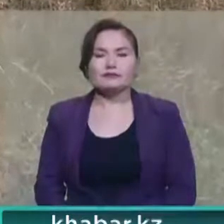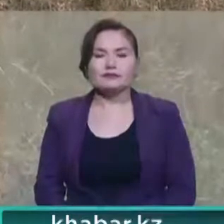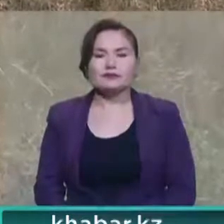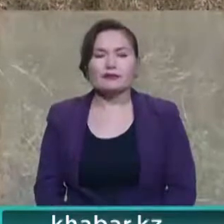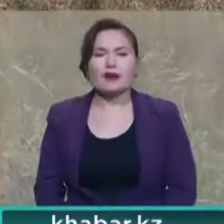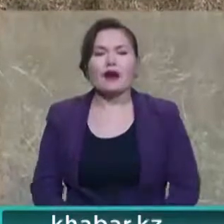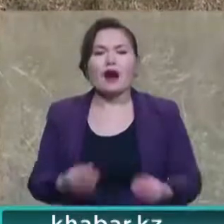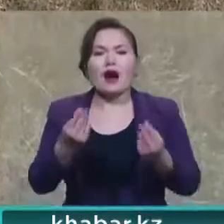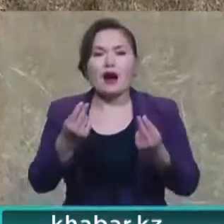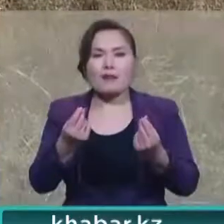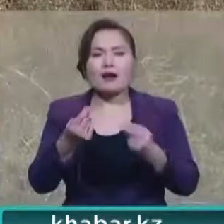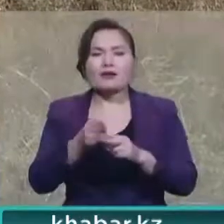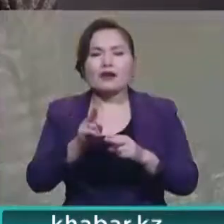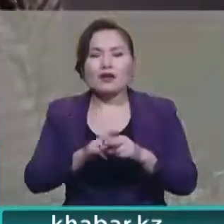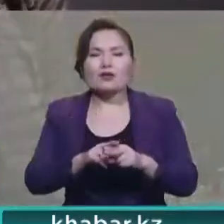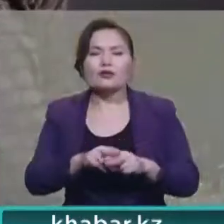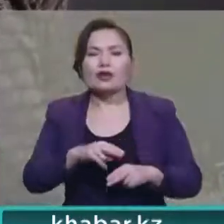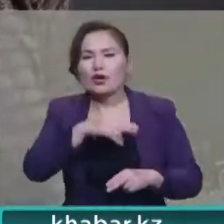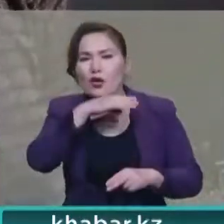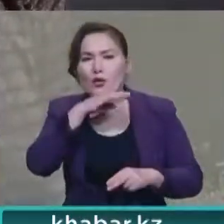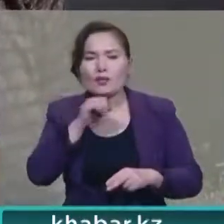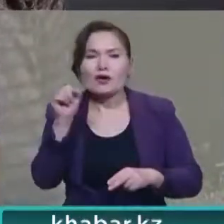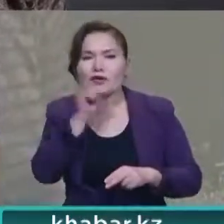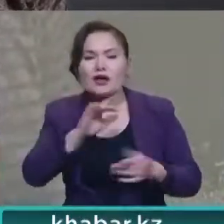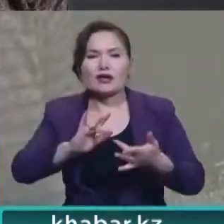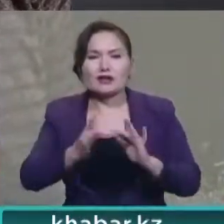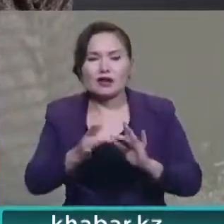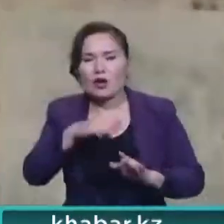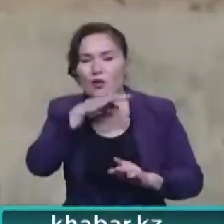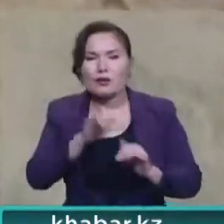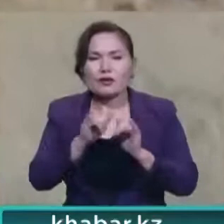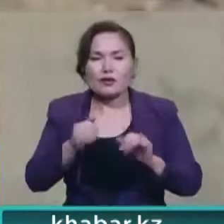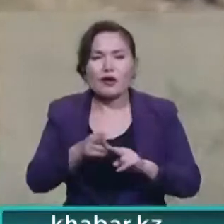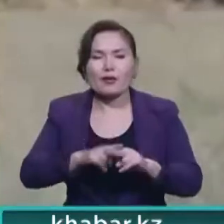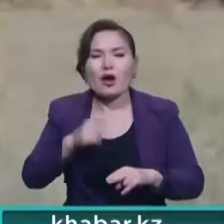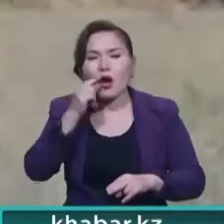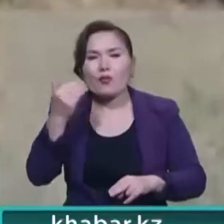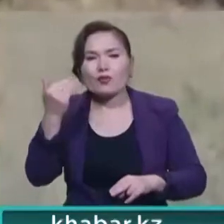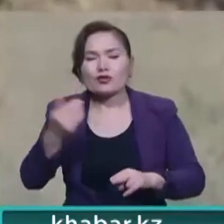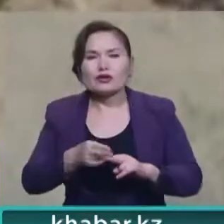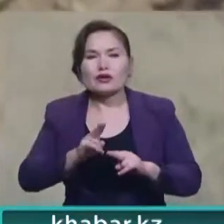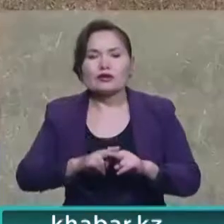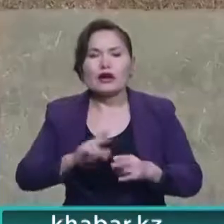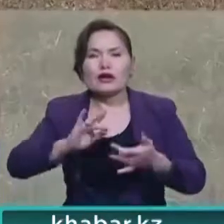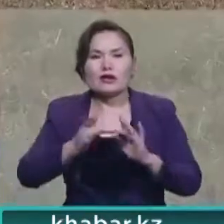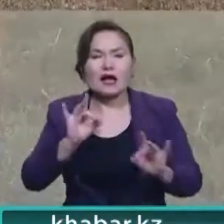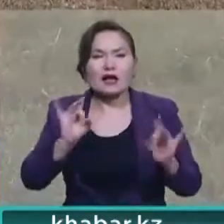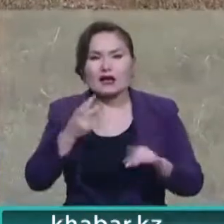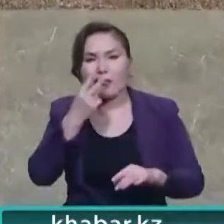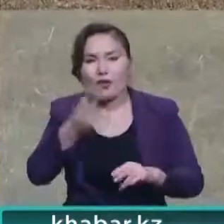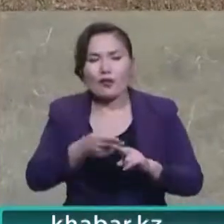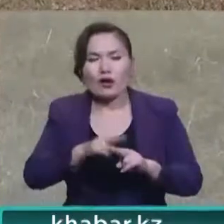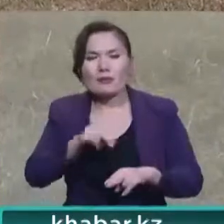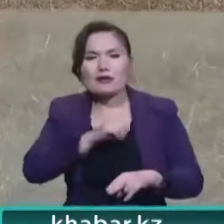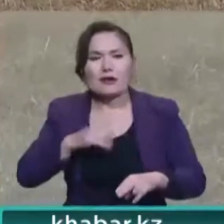Оңай әрі жылдам ақша тап. Орал қаласының тұрғыны Тұрар әлеуметтік желеден осындай жарнама көріп, олармен байланысқа шықты. Егер